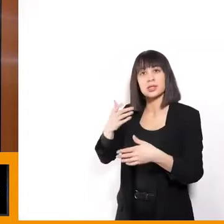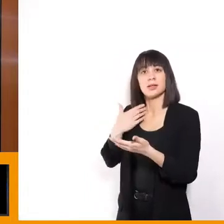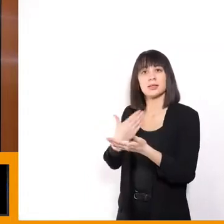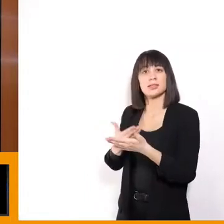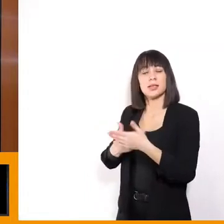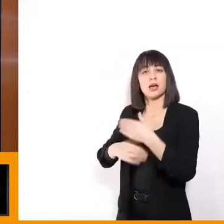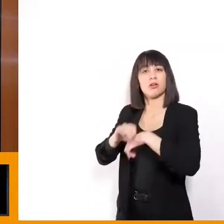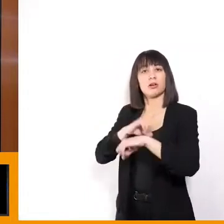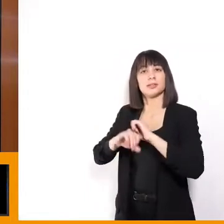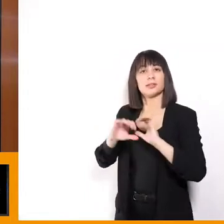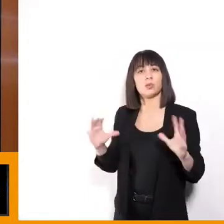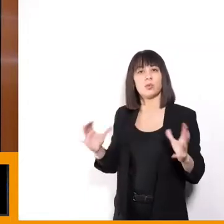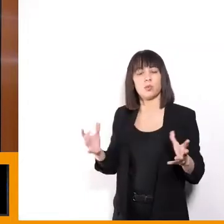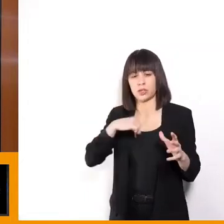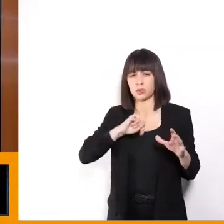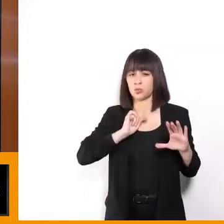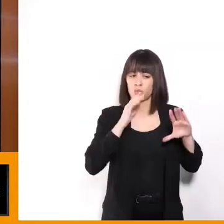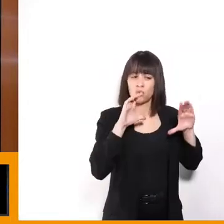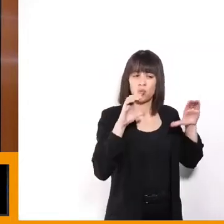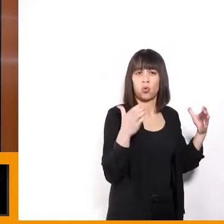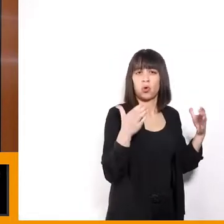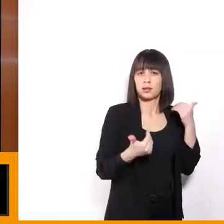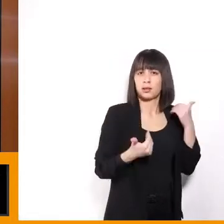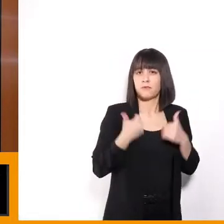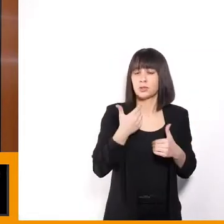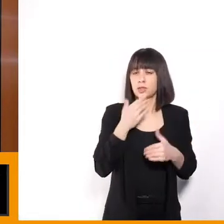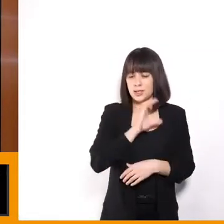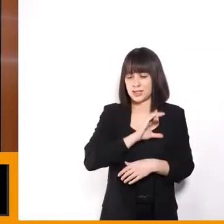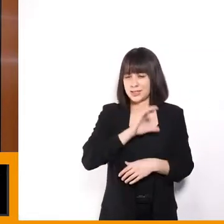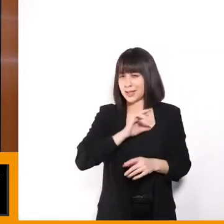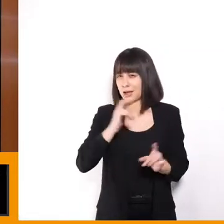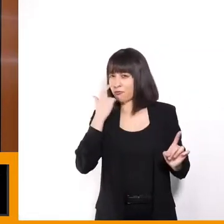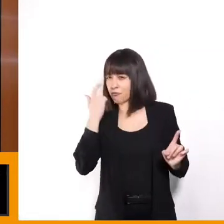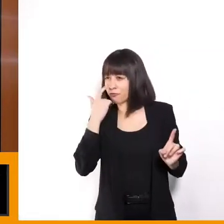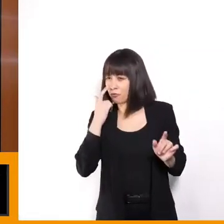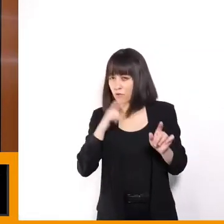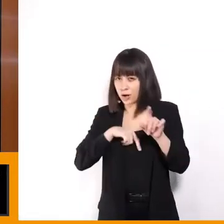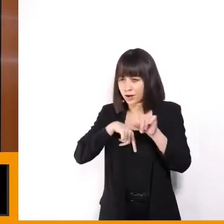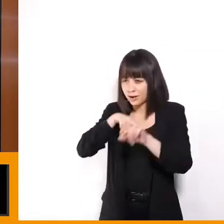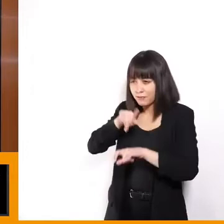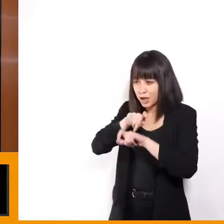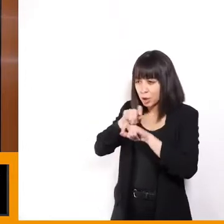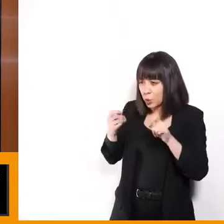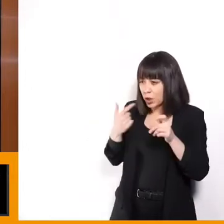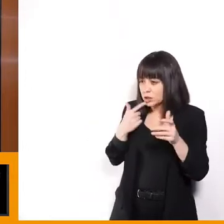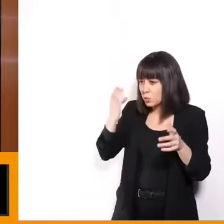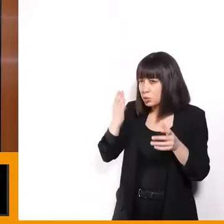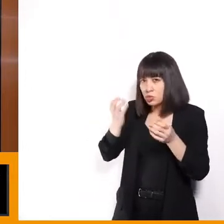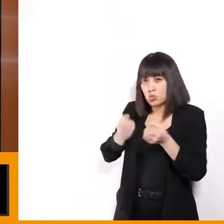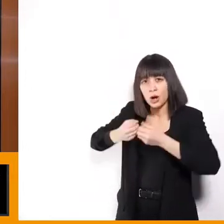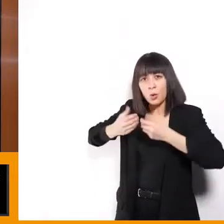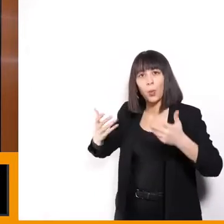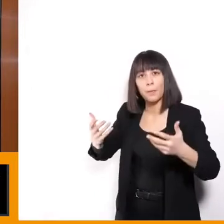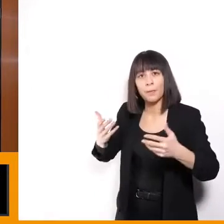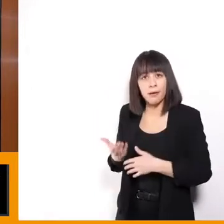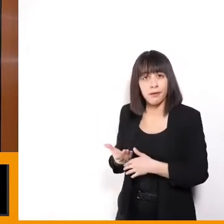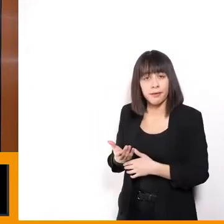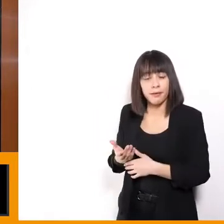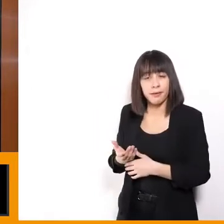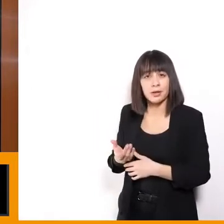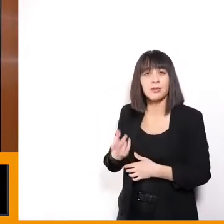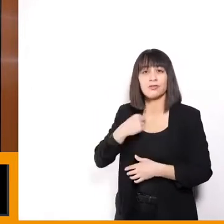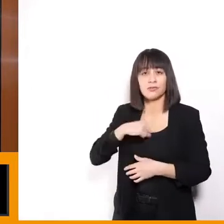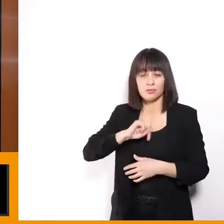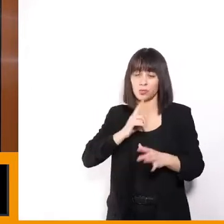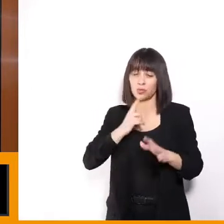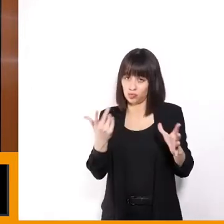aussi tout à l'heure, on avait fait une étude pour essayer de chiffrer un peu en termes de besoins ce que ça voulait représenter. On arrive à un chiffre de 10